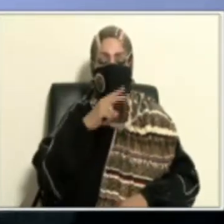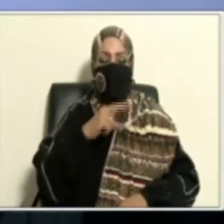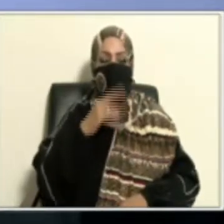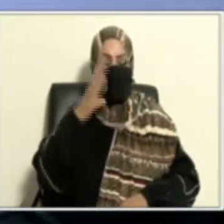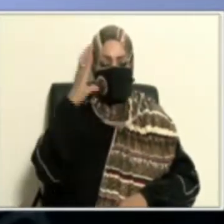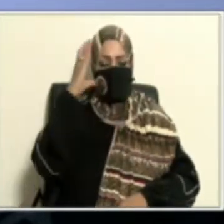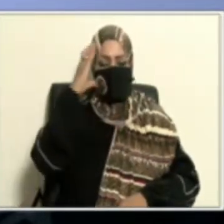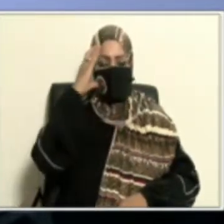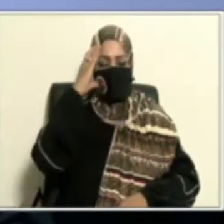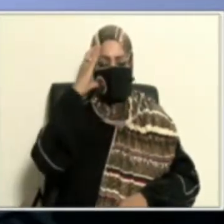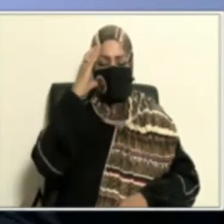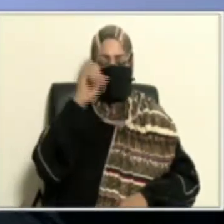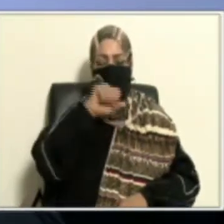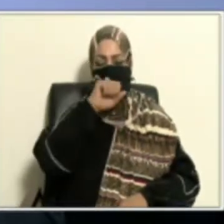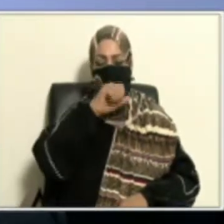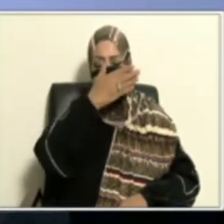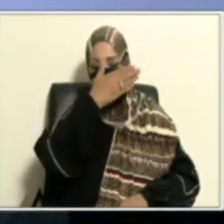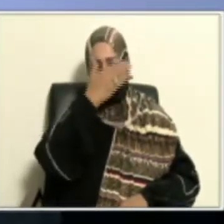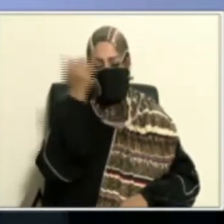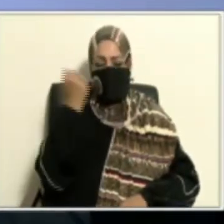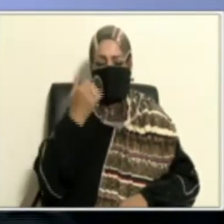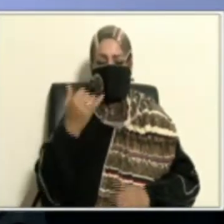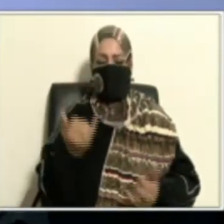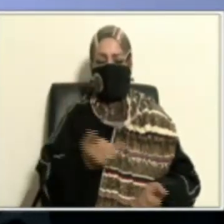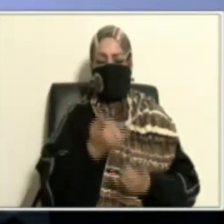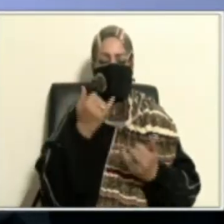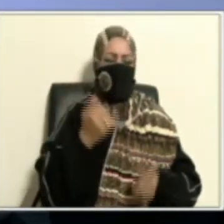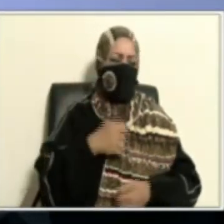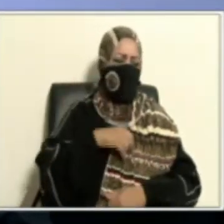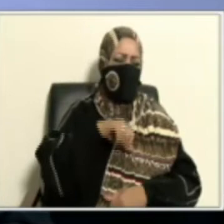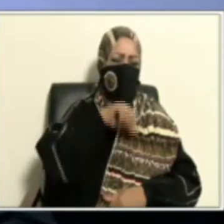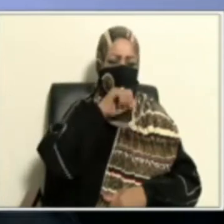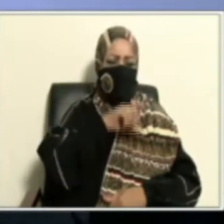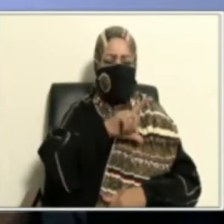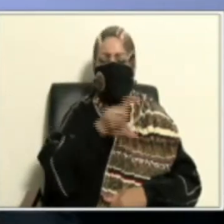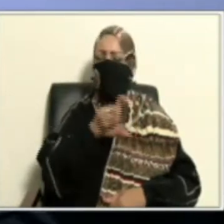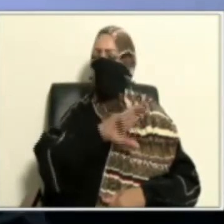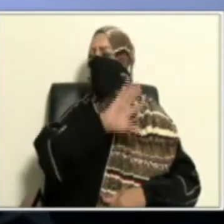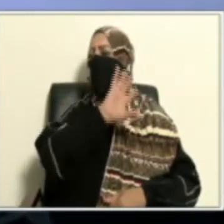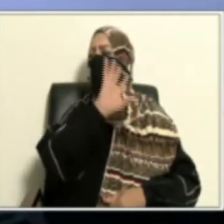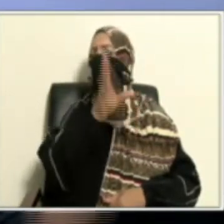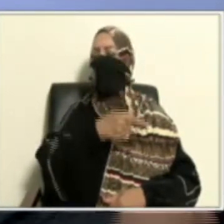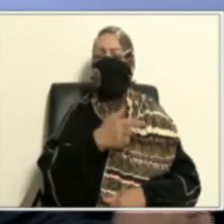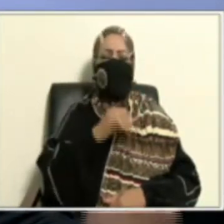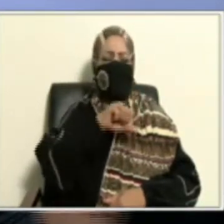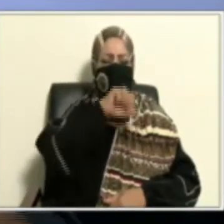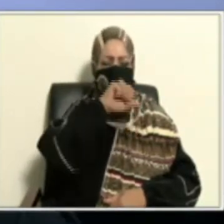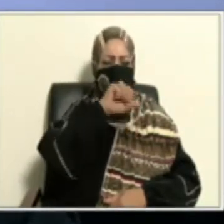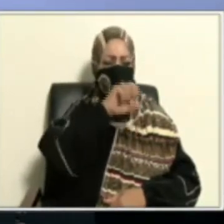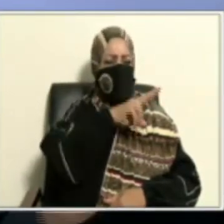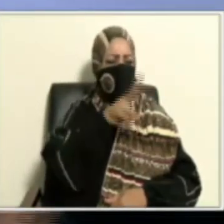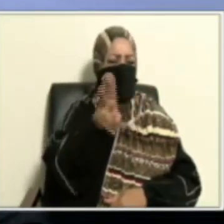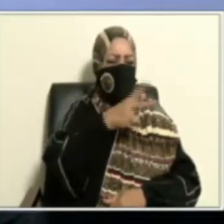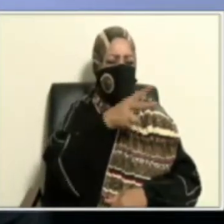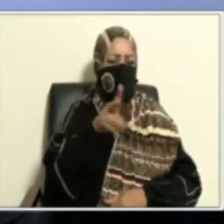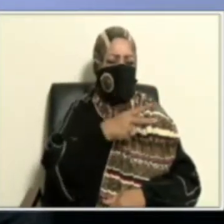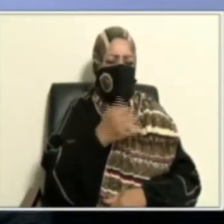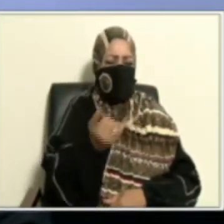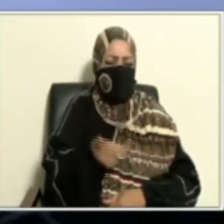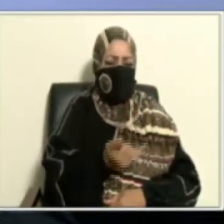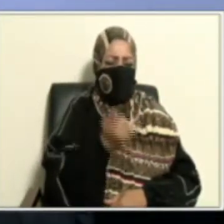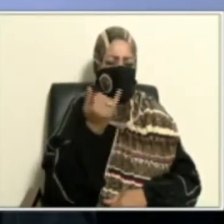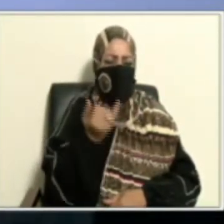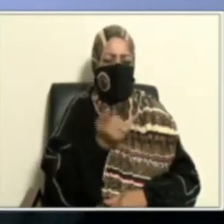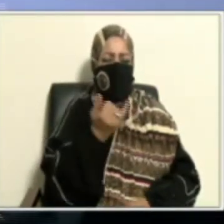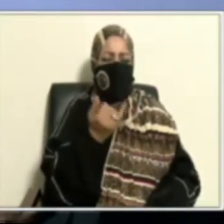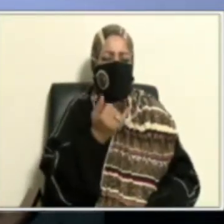يحفظه، والمهندس يحفظه، والطالب في الابتدائي يحفظه، لكن صعب تجيب طالب في الابتدائي مع منهجه، ولا في الاعدادي مع